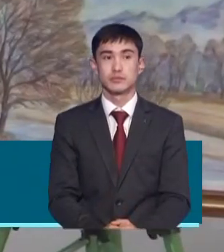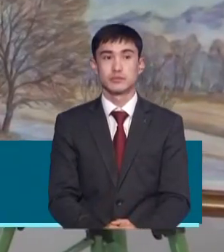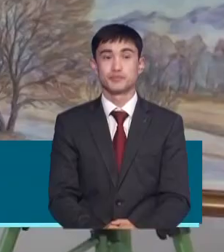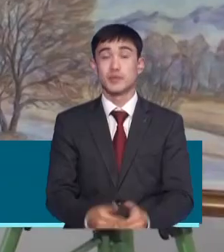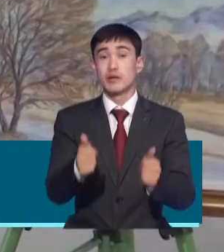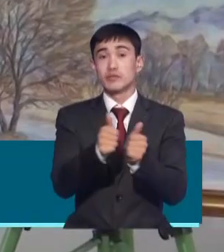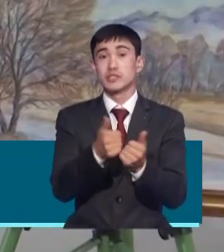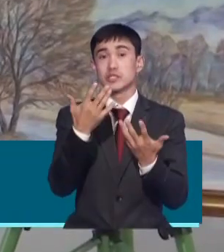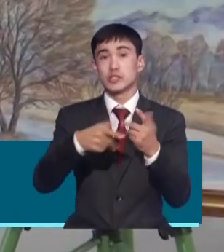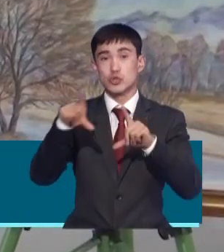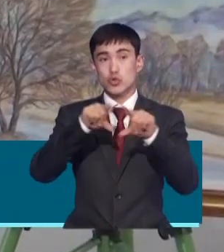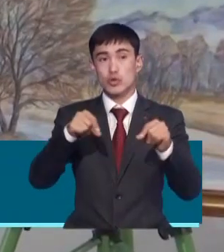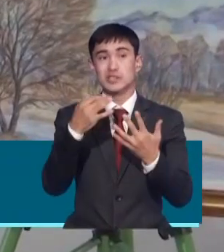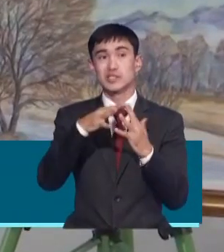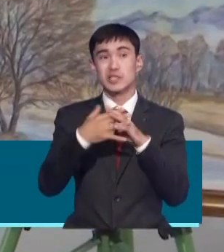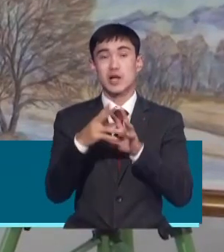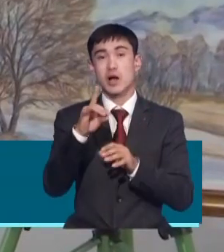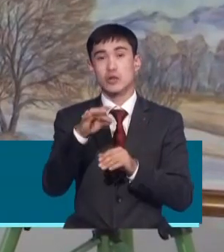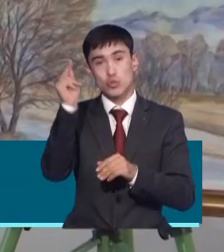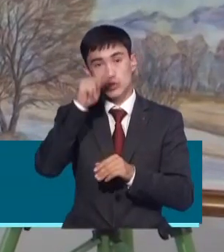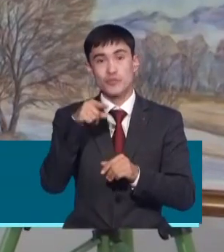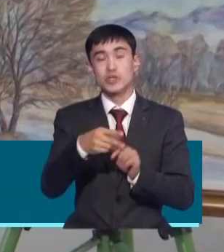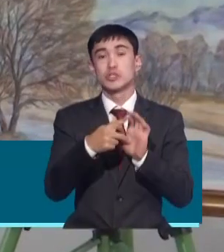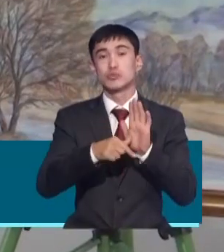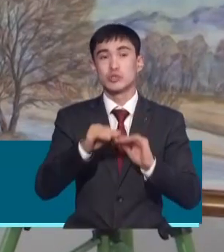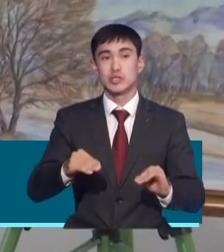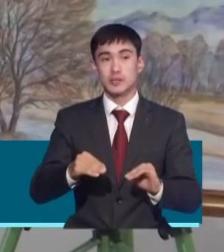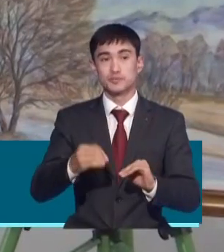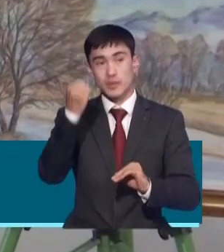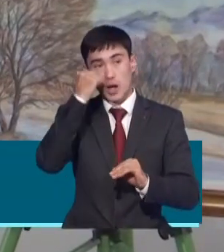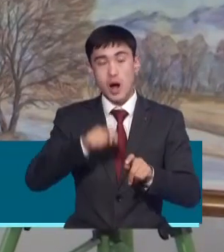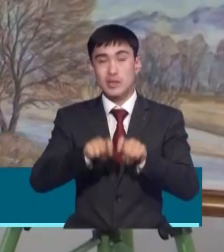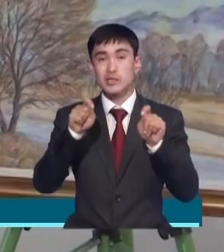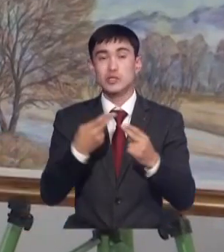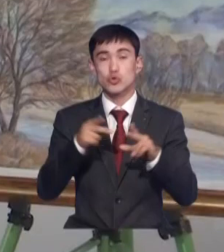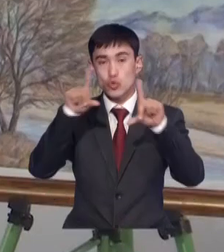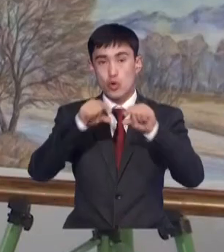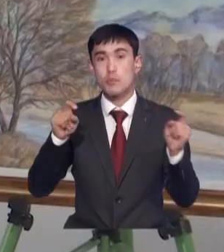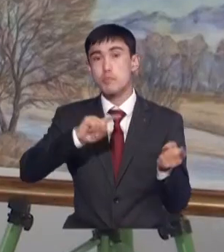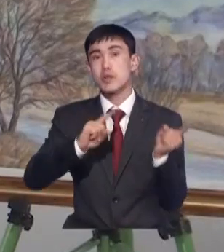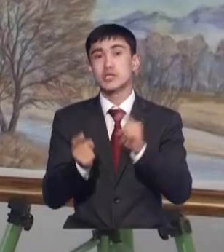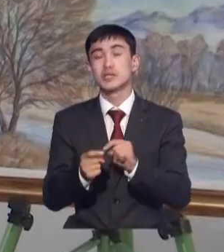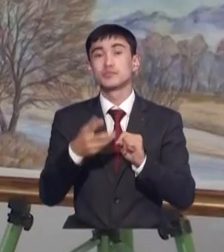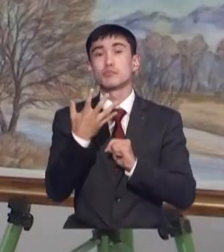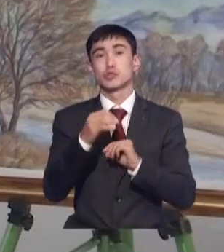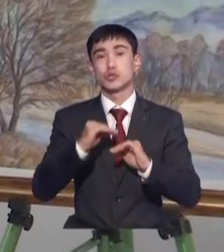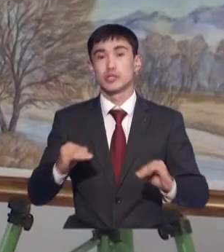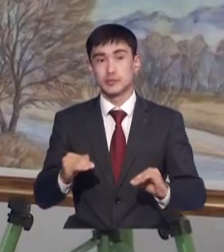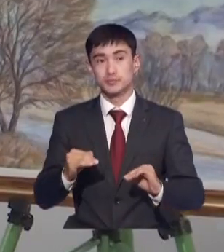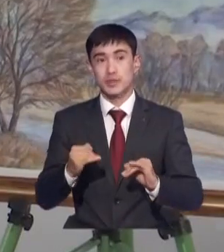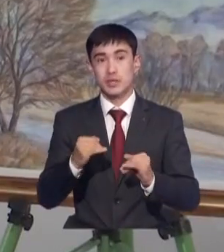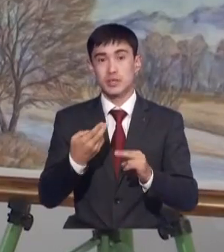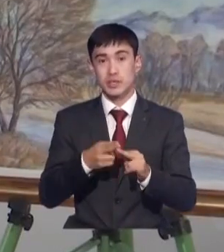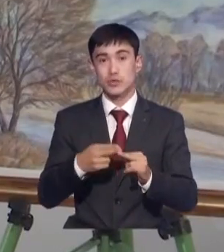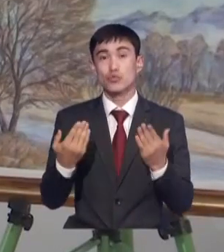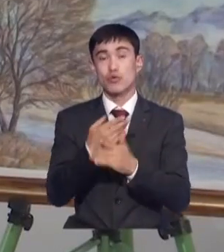В соседней средней школе села Рахат обучается 1700 детей. Благодаря открытию этой школы сюда перешли порядка 500 учащихся. Кроме